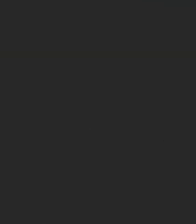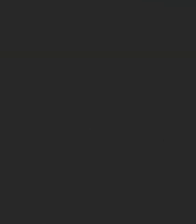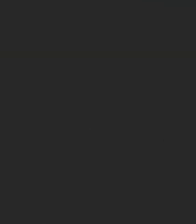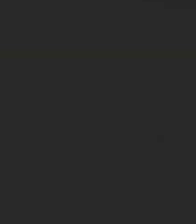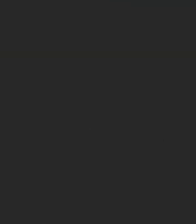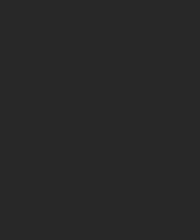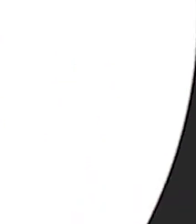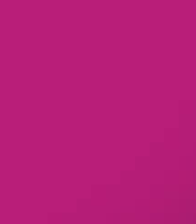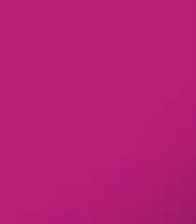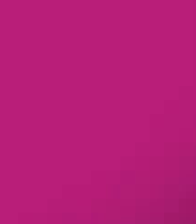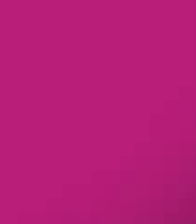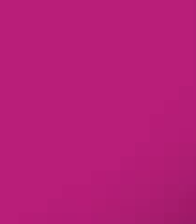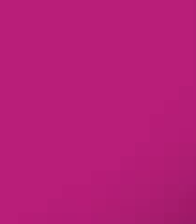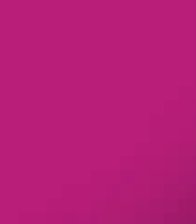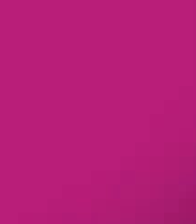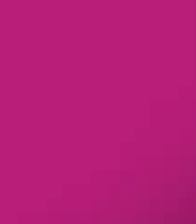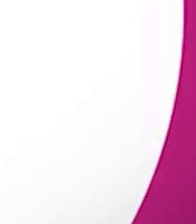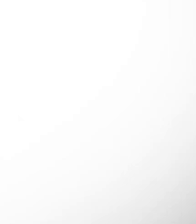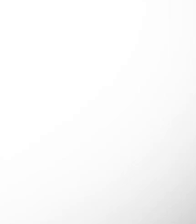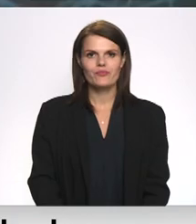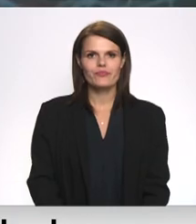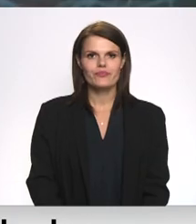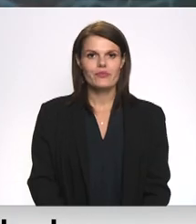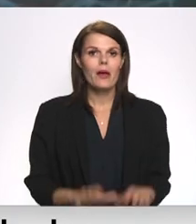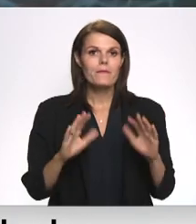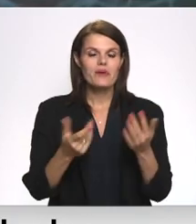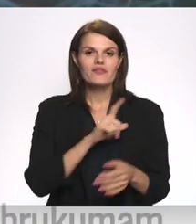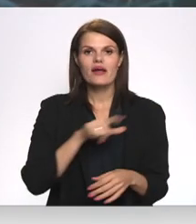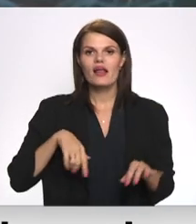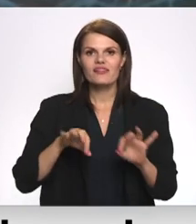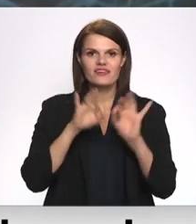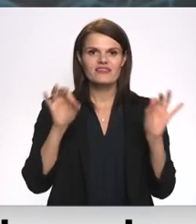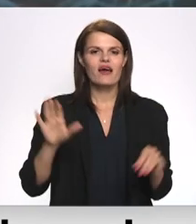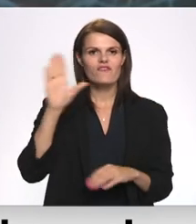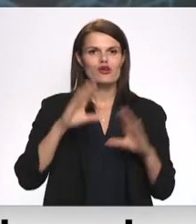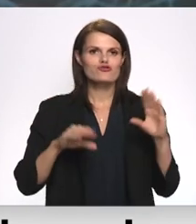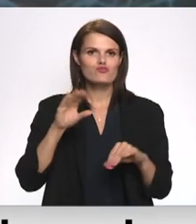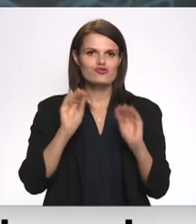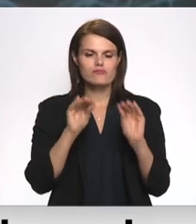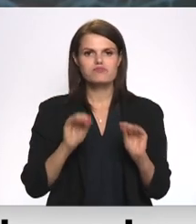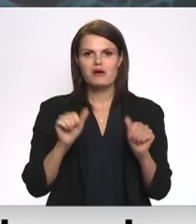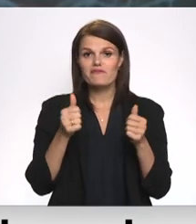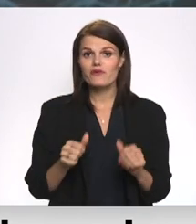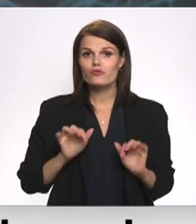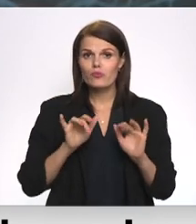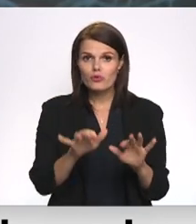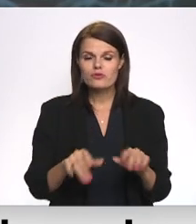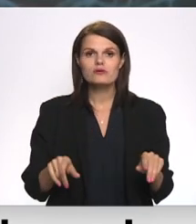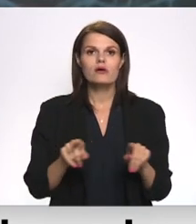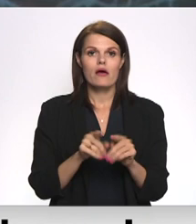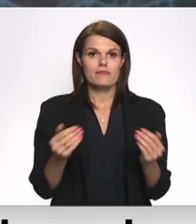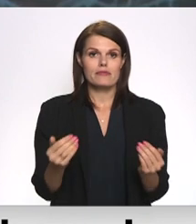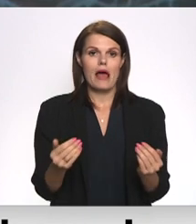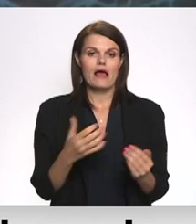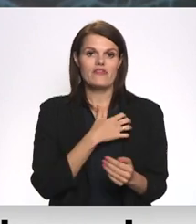Re, viss ēters ir te! Bet Latvijā sācies valsts budžeta veidošanas process. Tam klāt ķērusies vēl